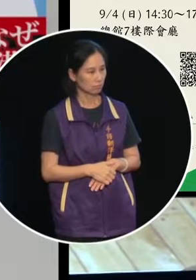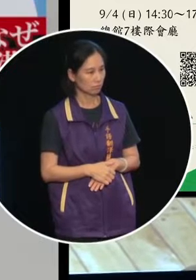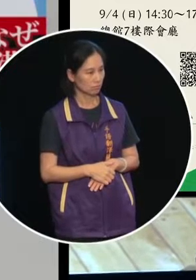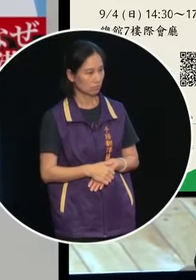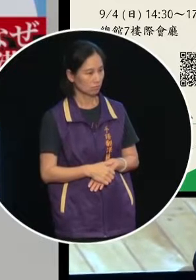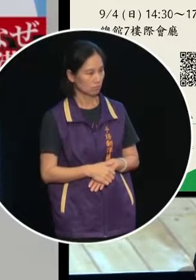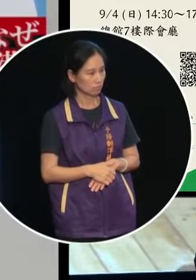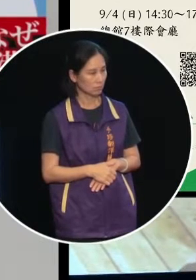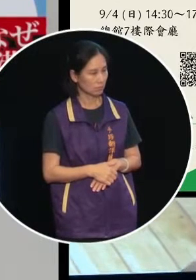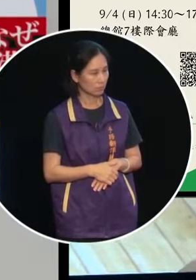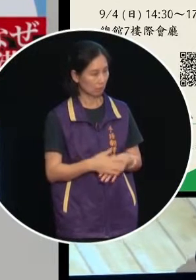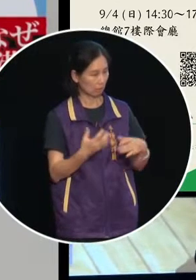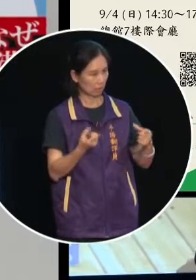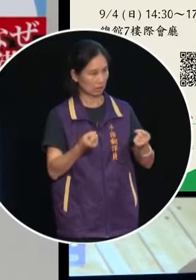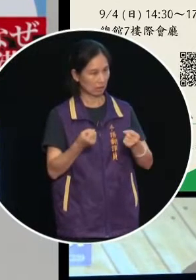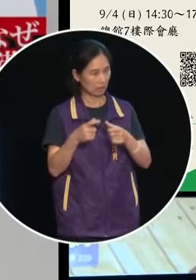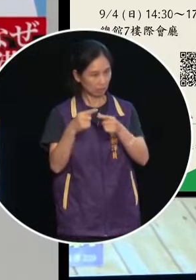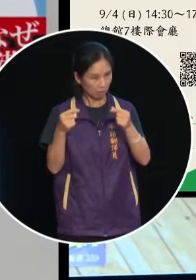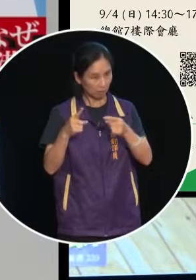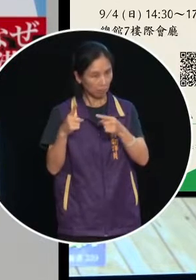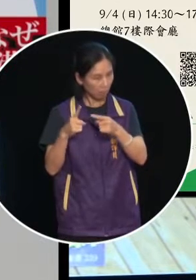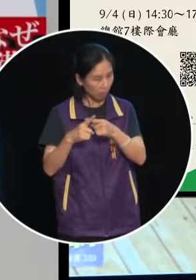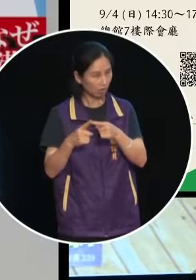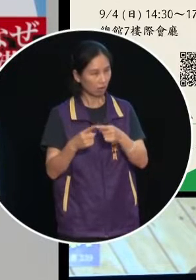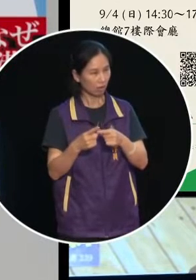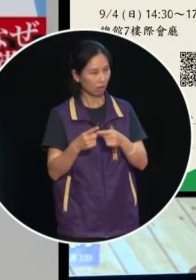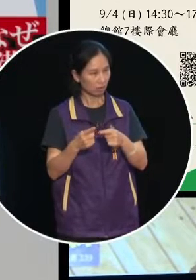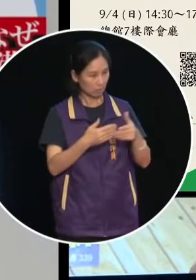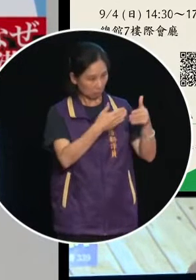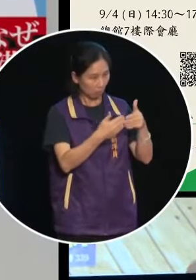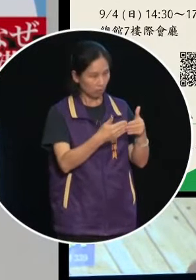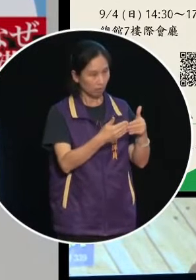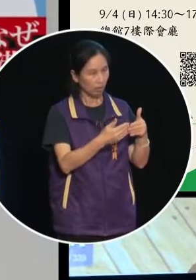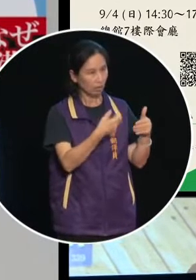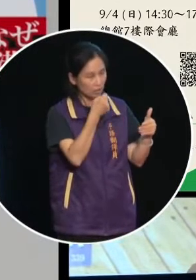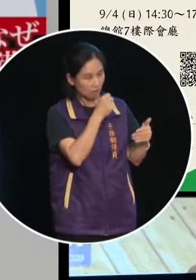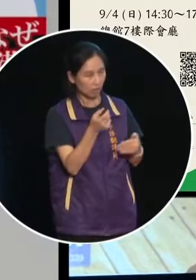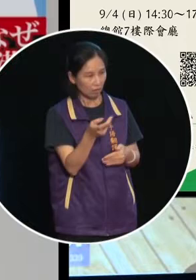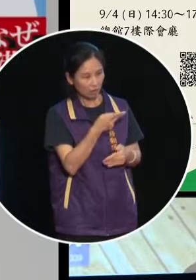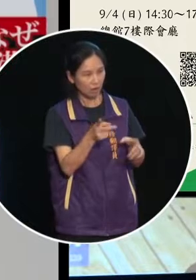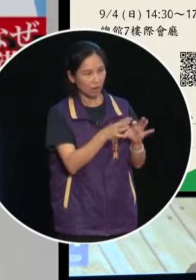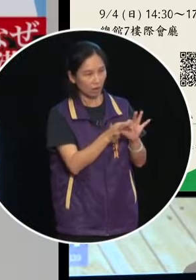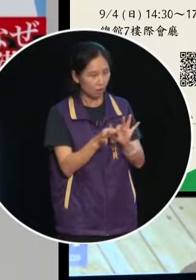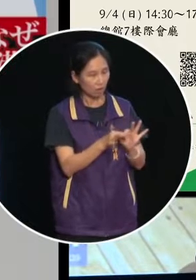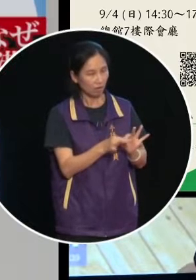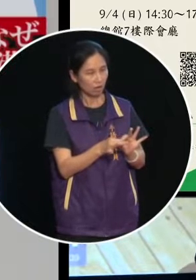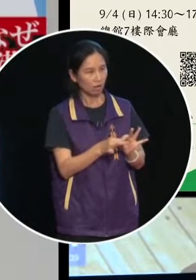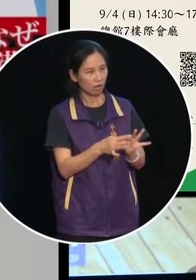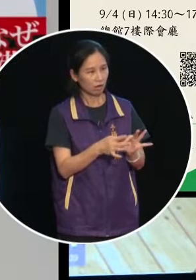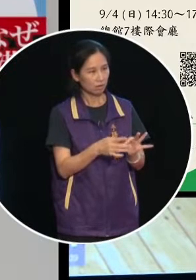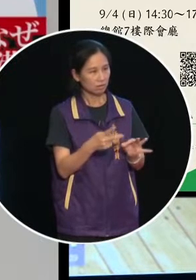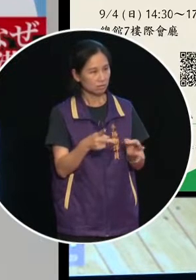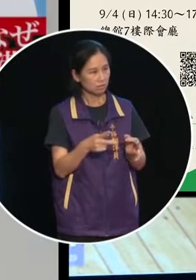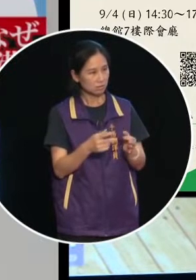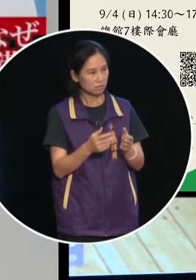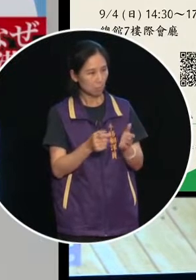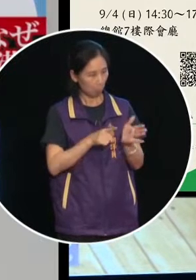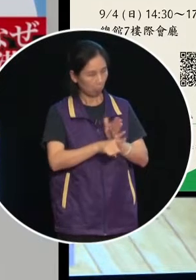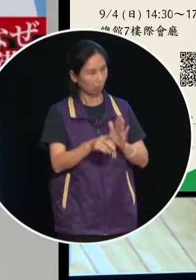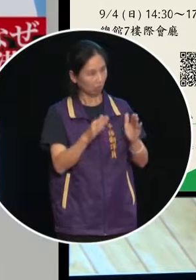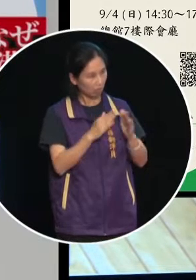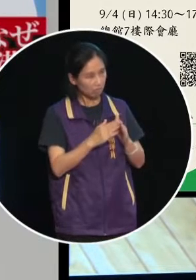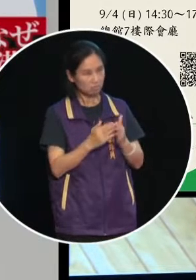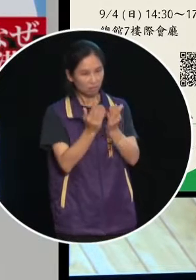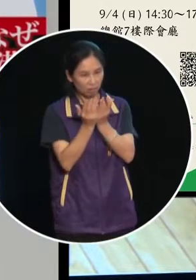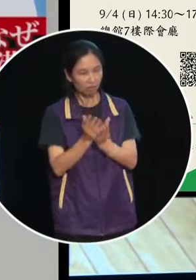那么在日本研究台湾或者两岸关系的日本的专家，包括学者也不少，